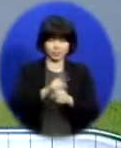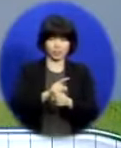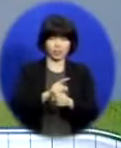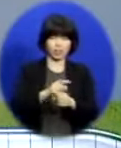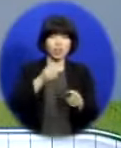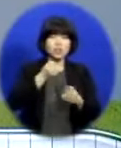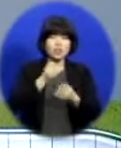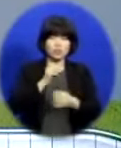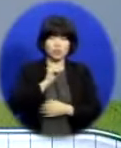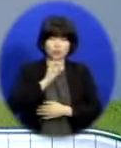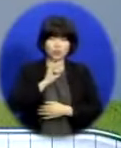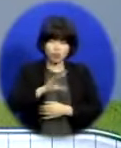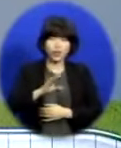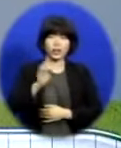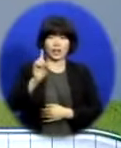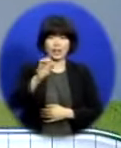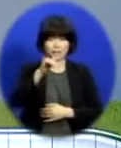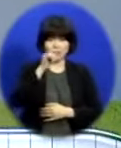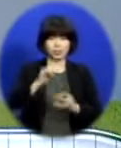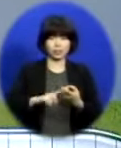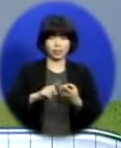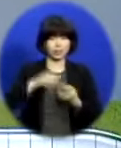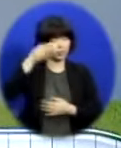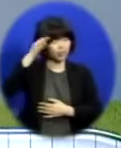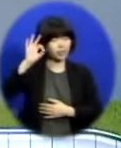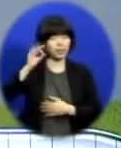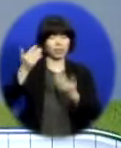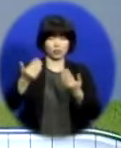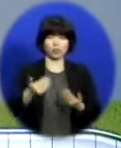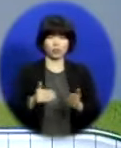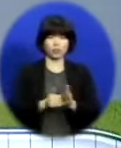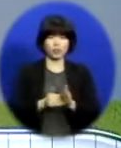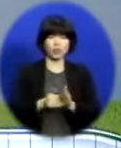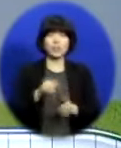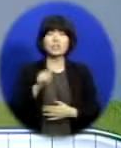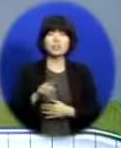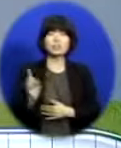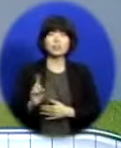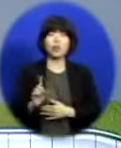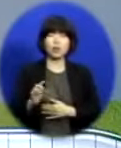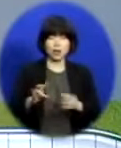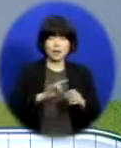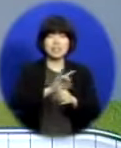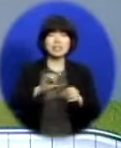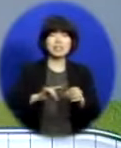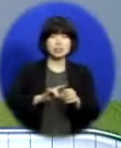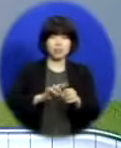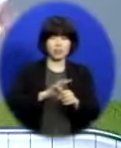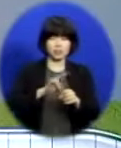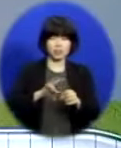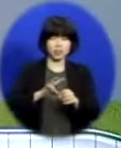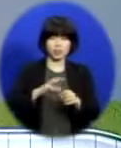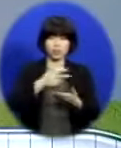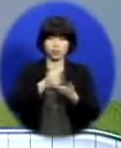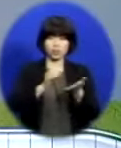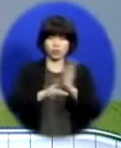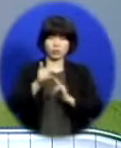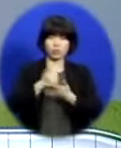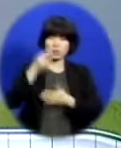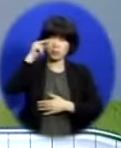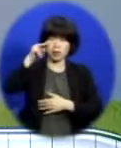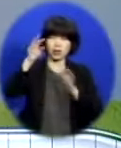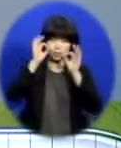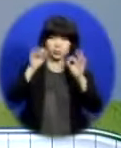유일하게 하나 있다는 사실을 깨닫게 하셨어요 그것은 24시간 주 예수님을 바라보는